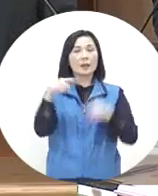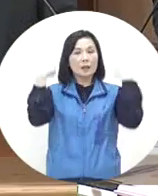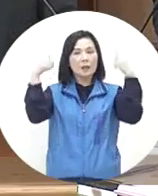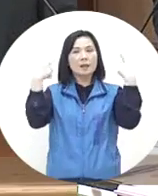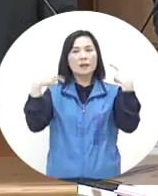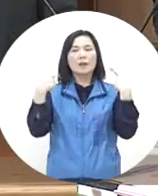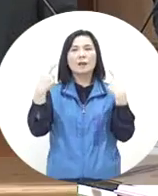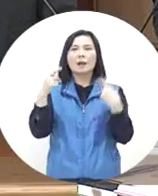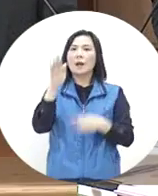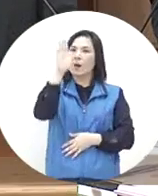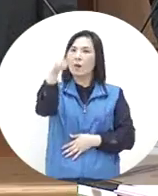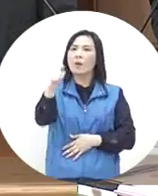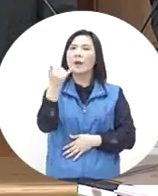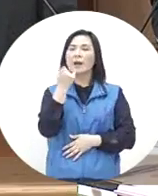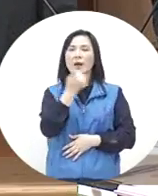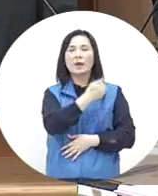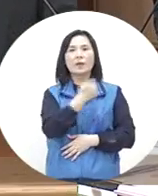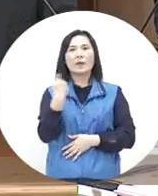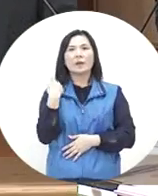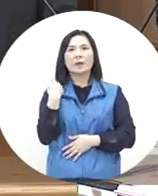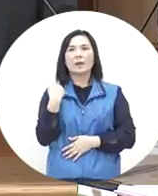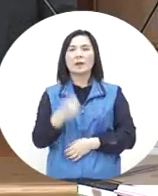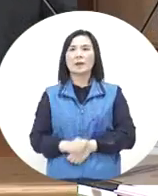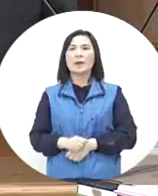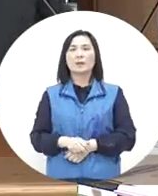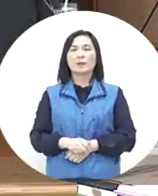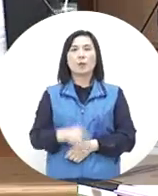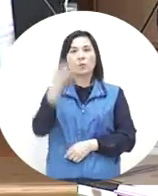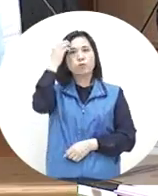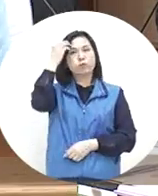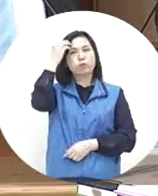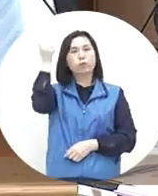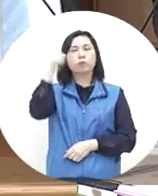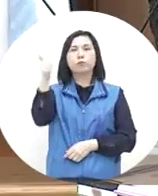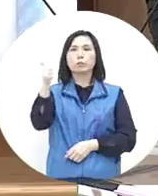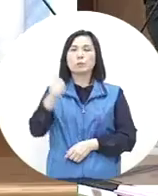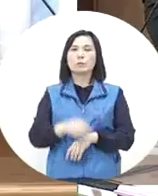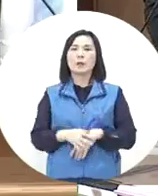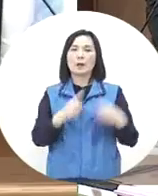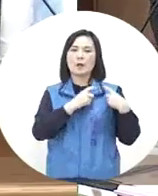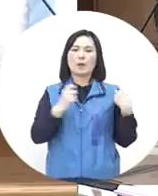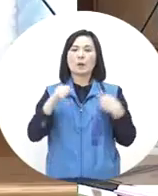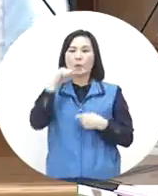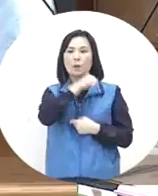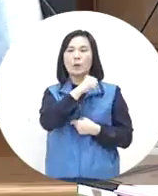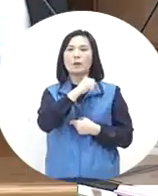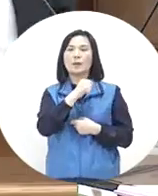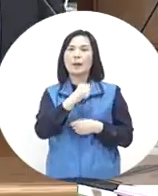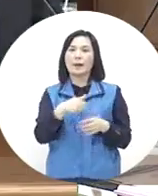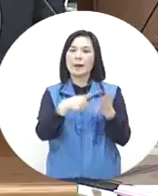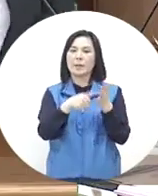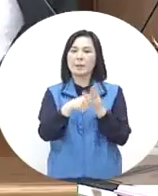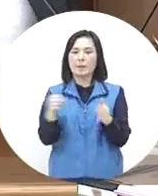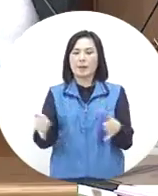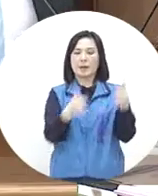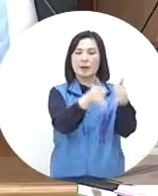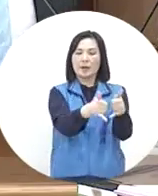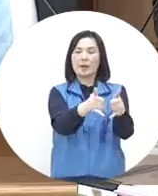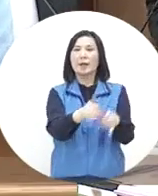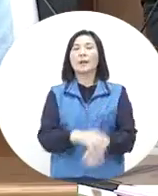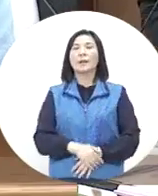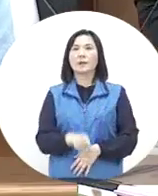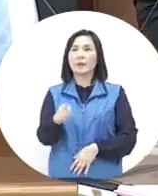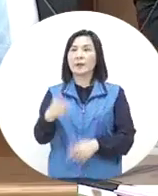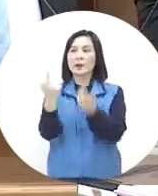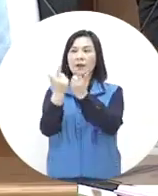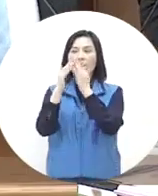来有可能柯文哲跟这个郭台铭会配，所以他现在当台北市长。他很多都是挑看